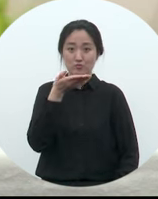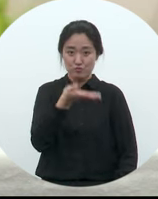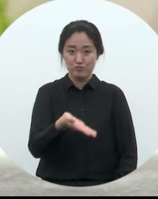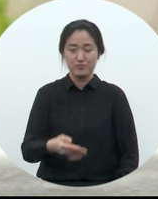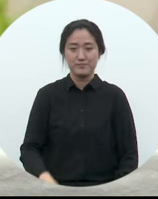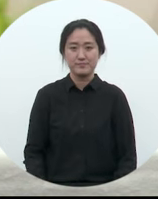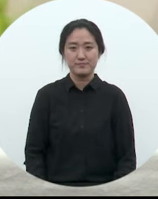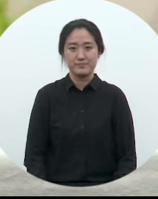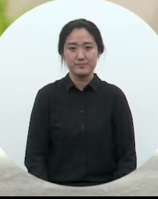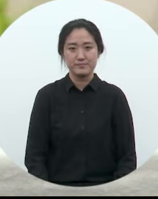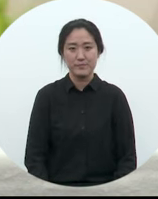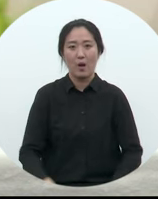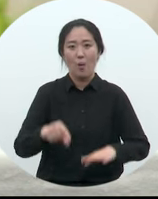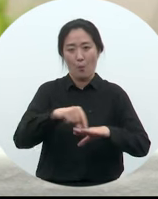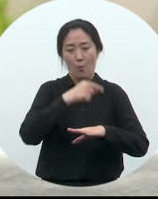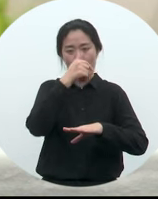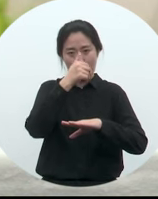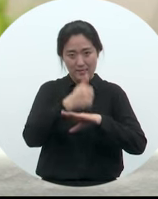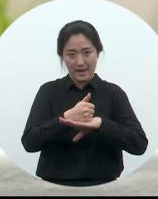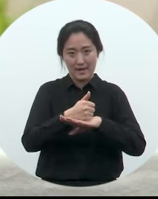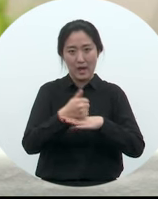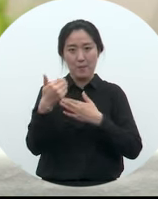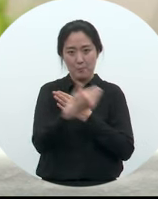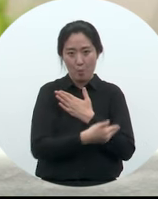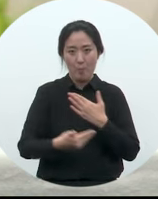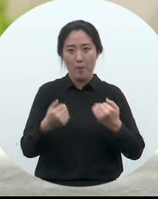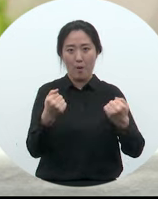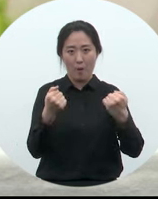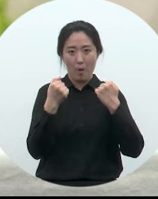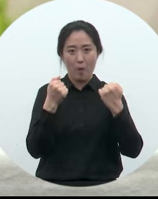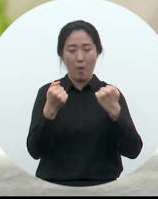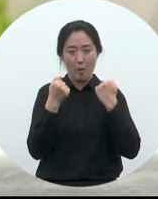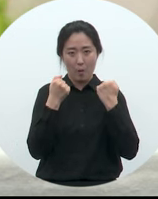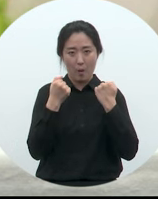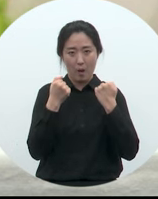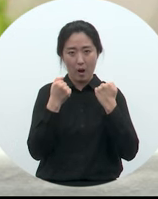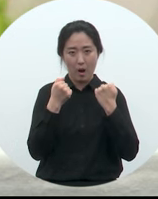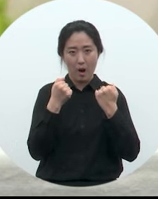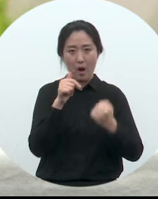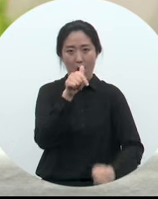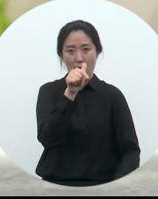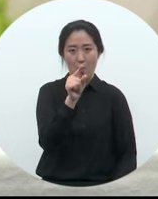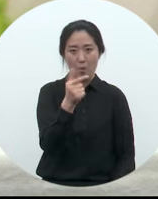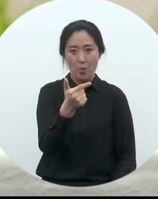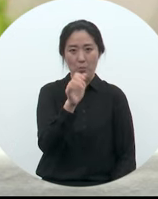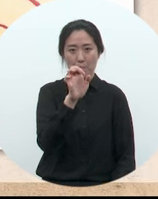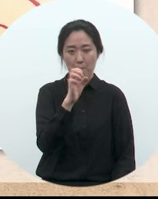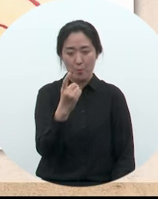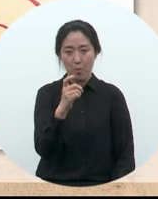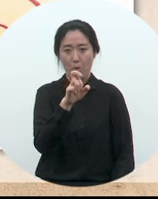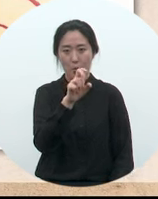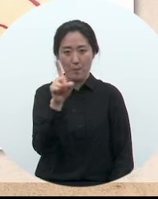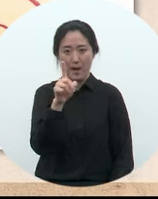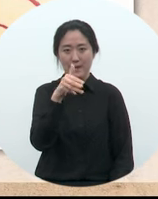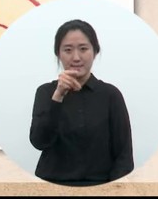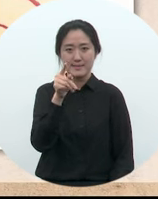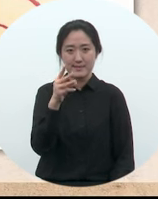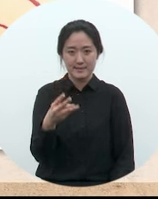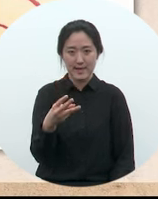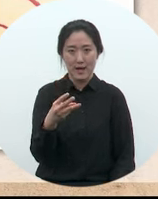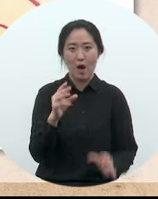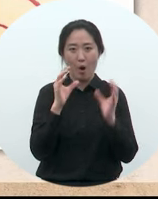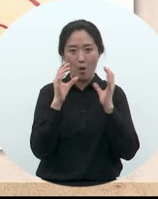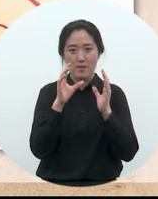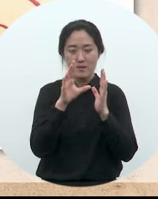한번 참고해 보시기 바랍니다. 이 왕세자들의 건강법을 위해서 건포마찰이란 걸 했는데요.